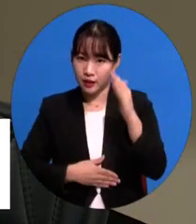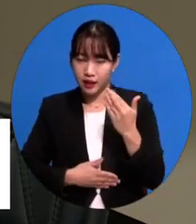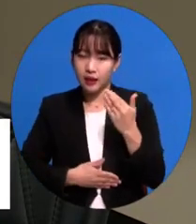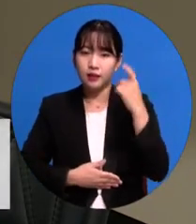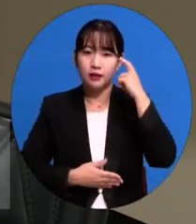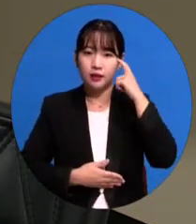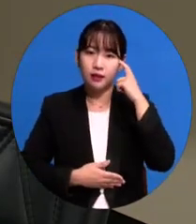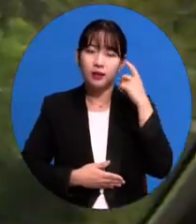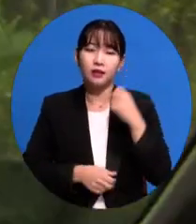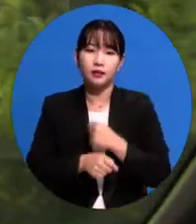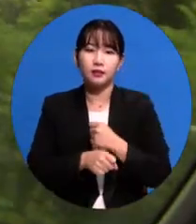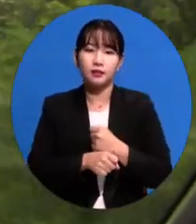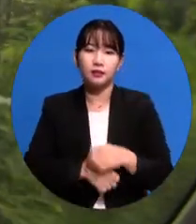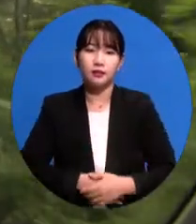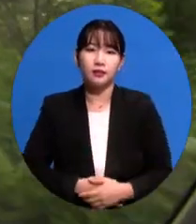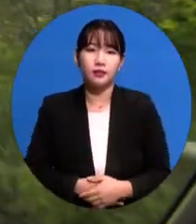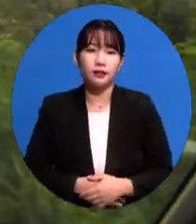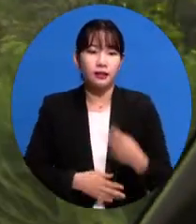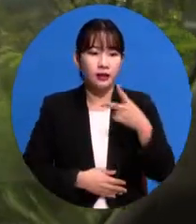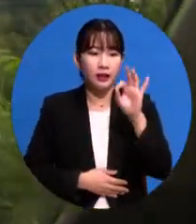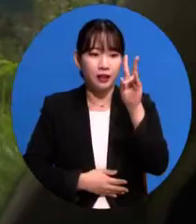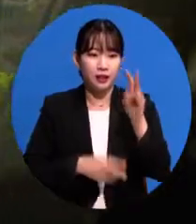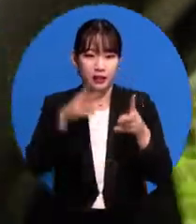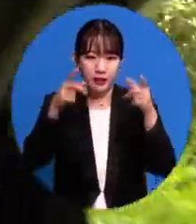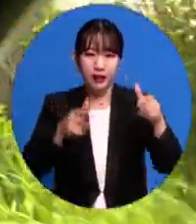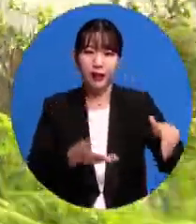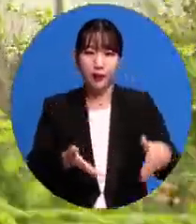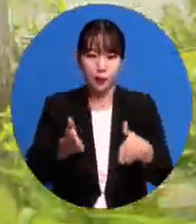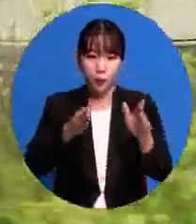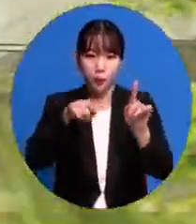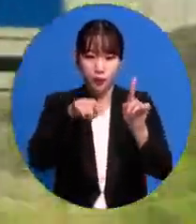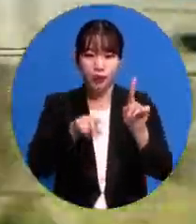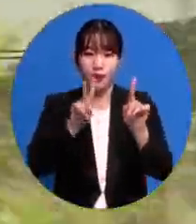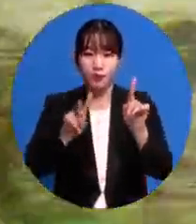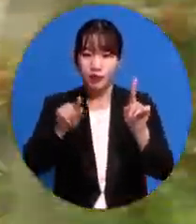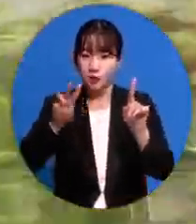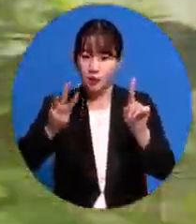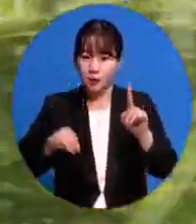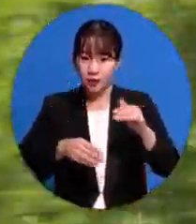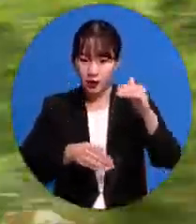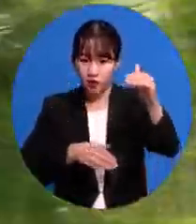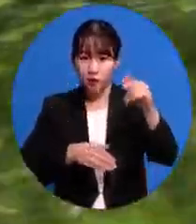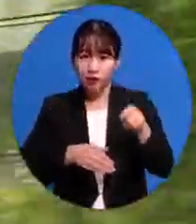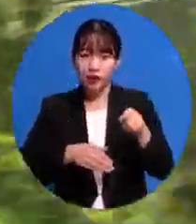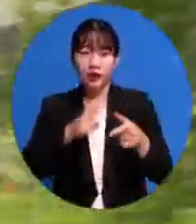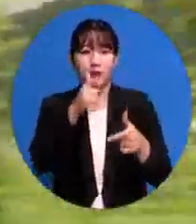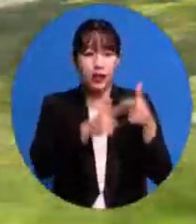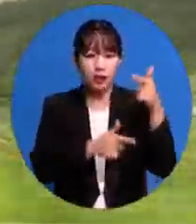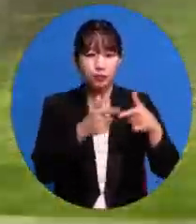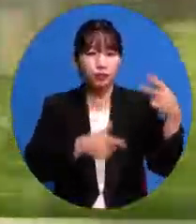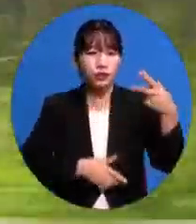그렇게 생각을 하고 있어요. 대양산단 도로변 1.2km 구간에는 나무